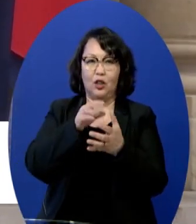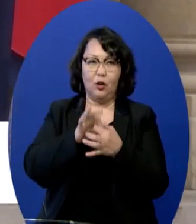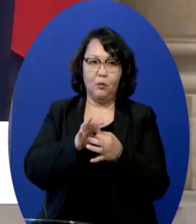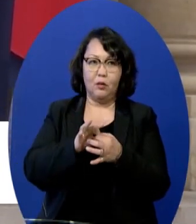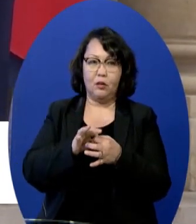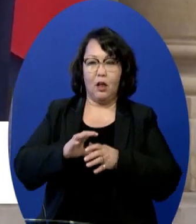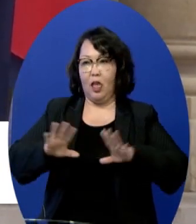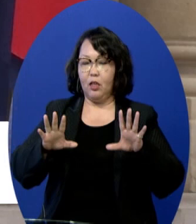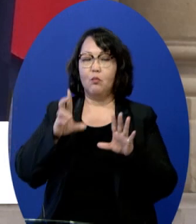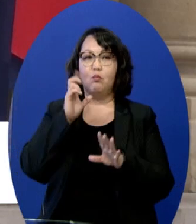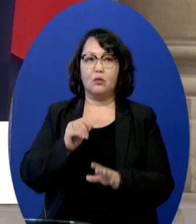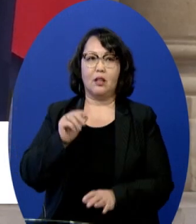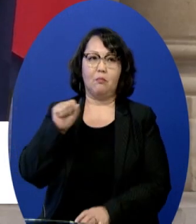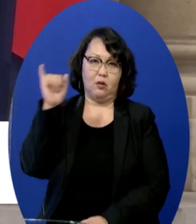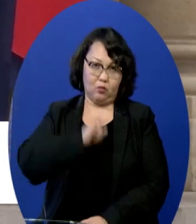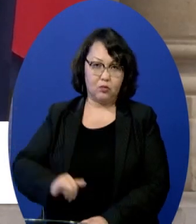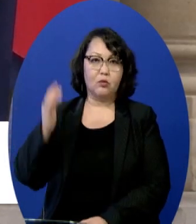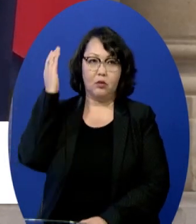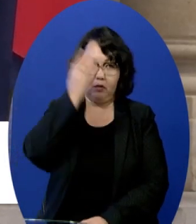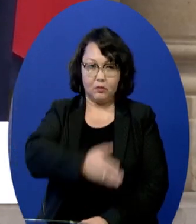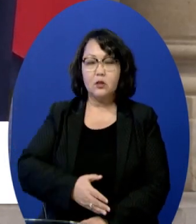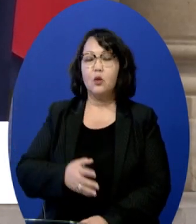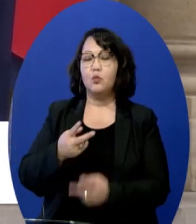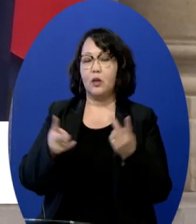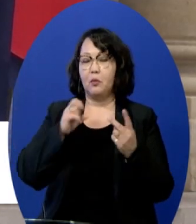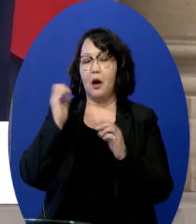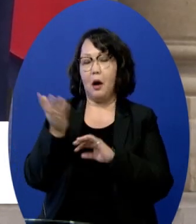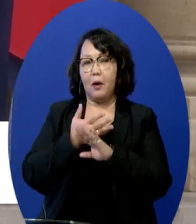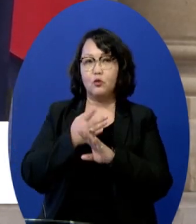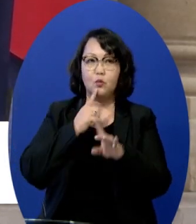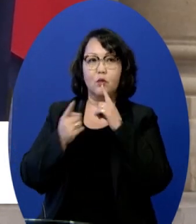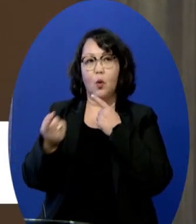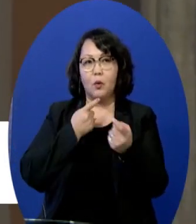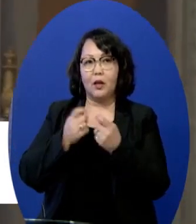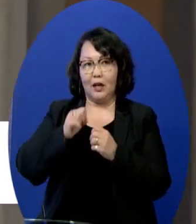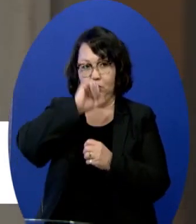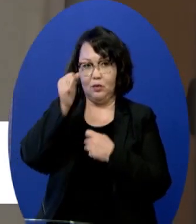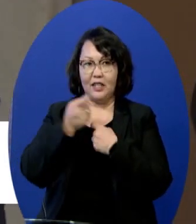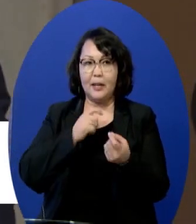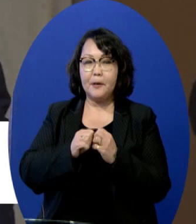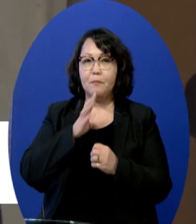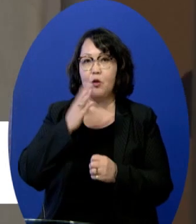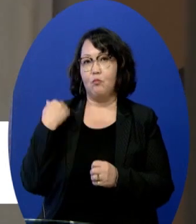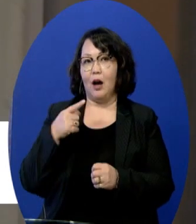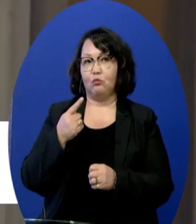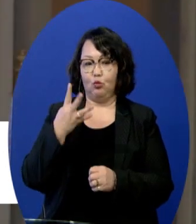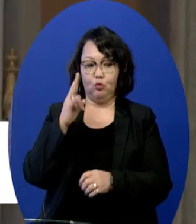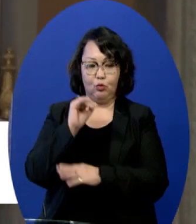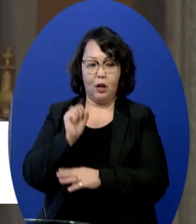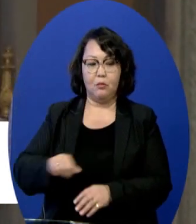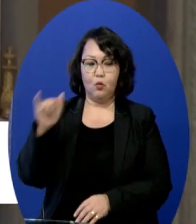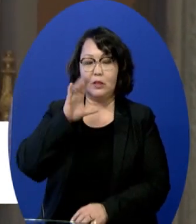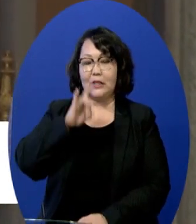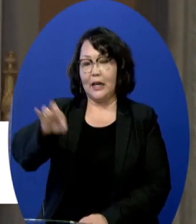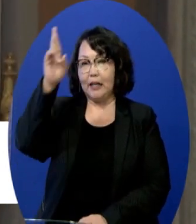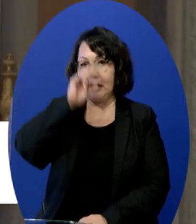яралтай Вашингтон руу буцсан байна. Өнөөдөр тэрээр үндэсний аюулгүй байдлын зөвлөлийн хуралдаанаар энэ асуудлыг хилцүүлэх гэж байна. За өнгөрсөн 14-ний өдөр